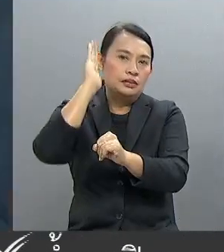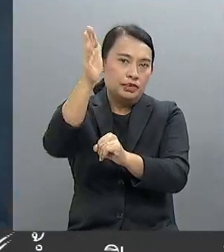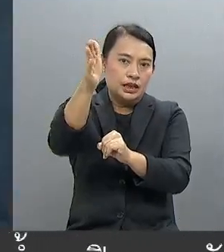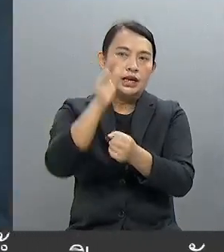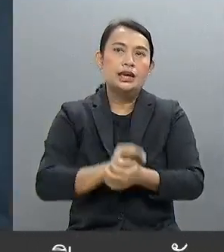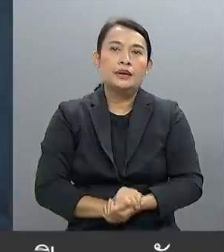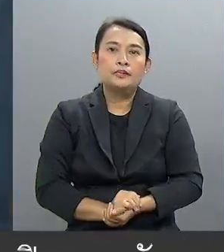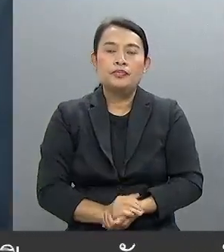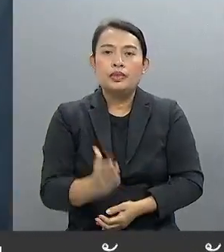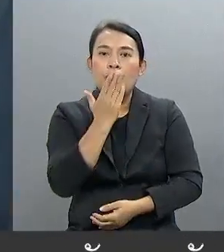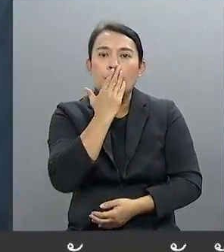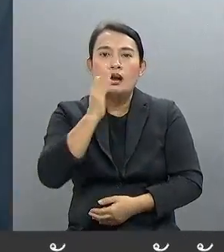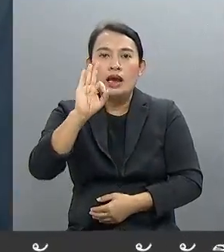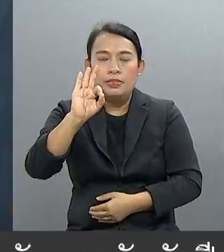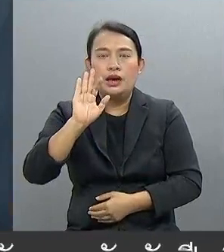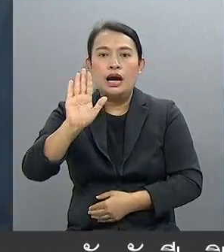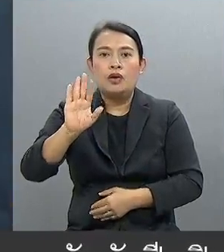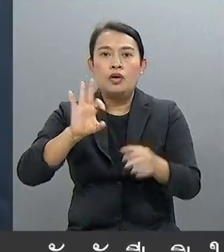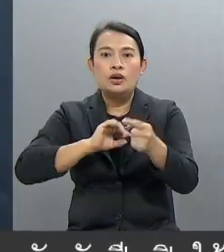ล้านโดสและคาดว่าจะสามารถผลิตวัคซีนเพื่อใช้ในวงกว้างได้ในช่วงต้นปีหน้าค่ะส่วนที่ประเทศแอฟริกาใต้มหาวิทยาลัยoxford